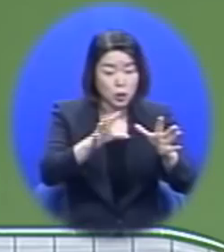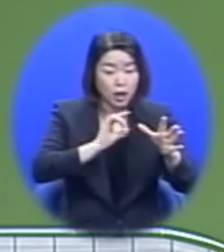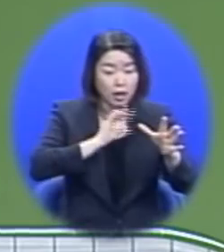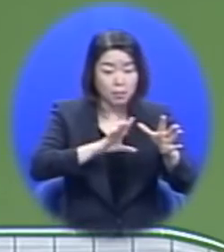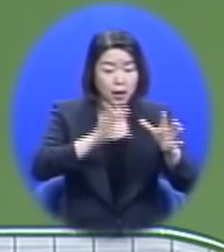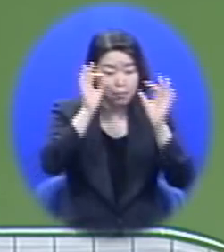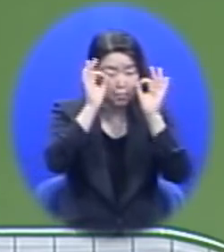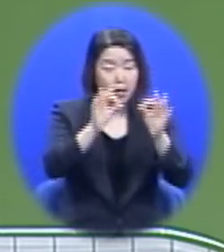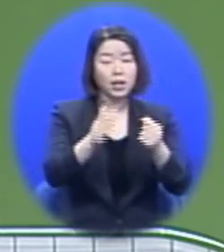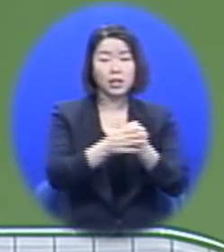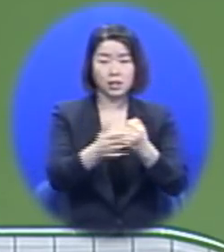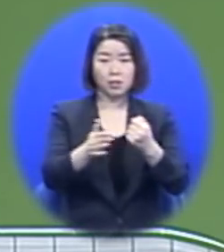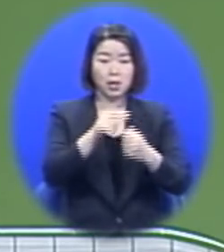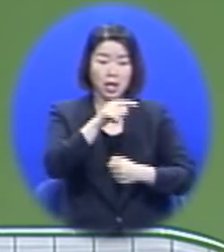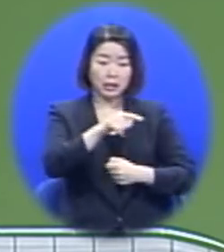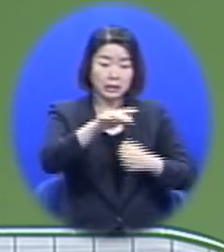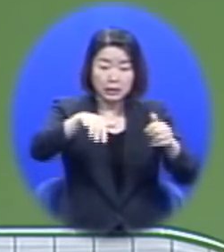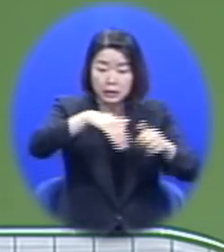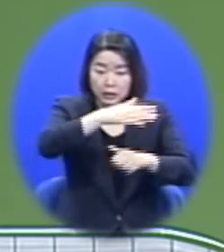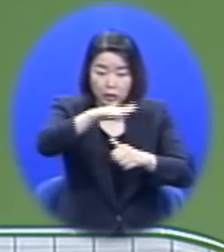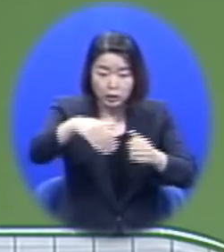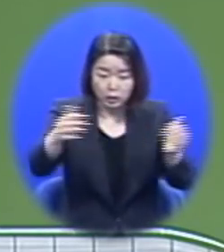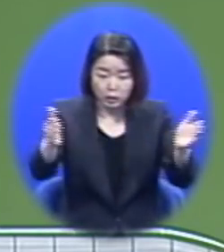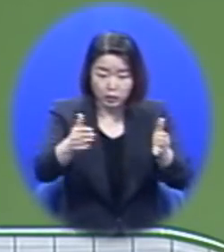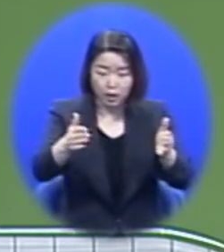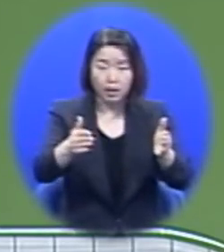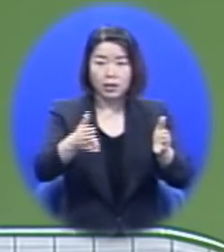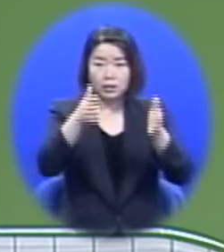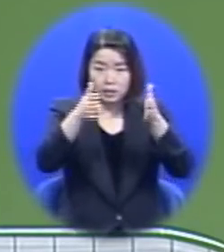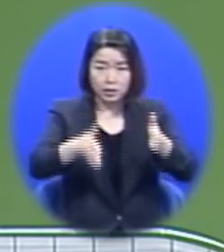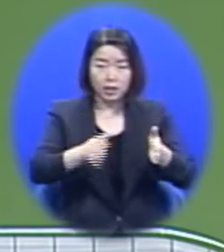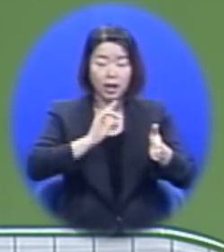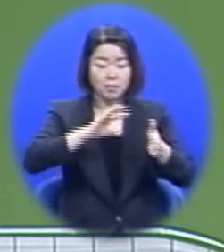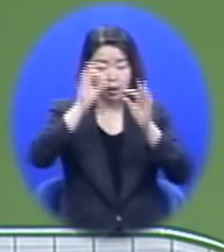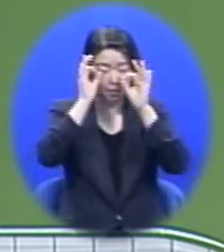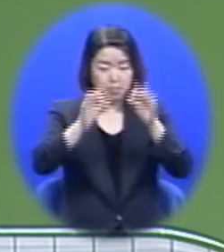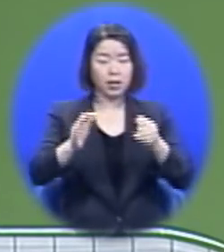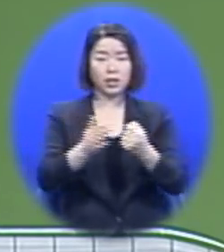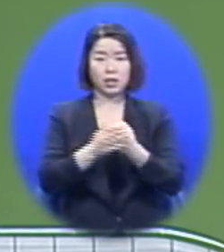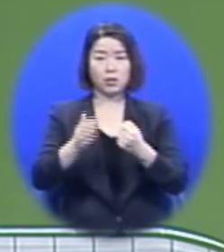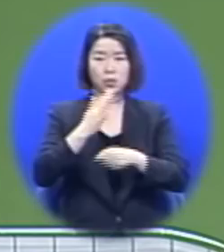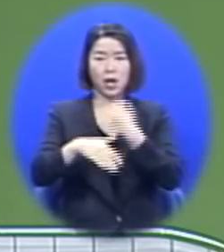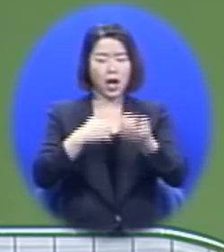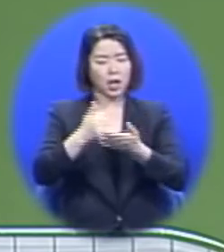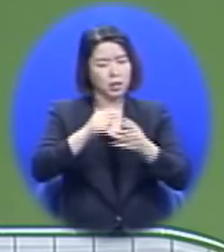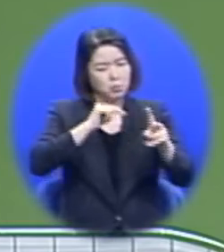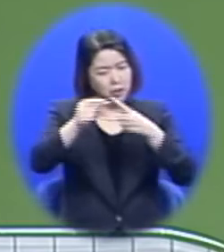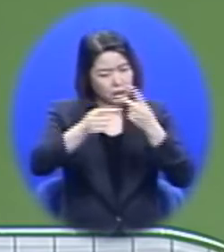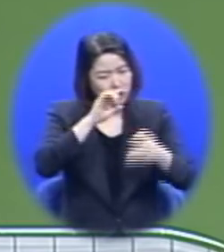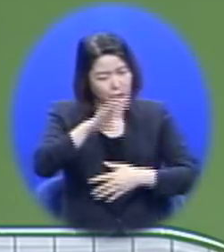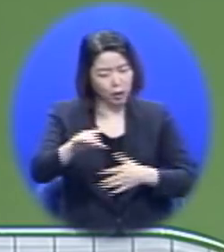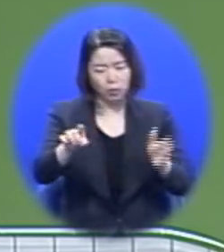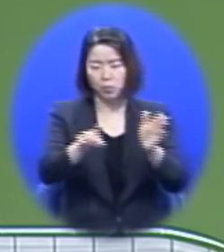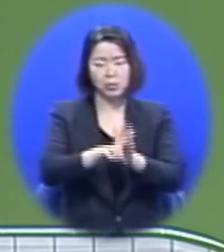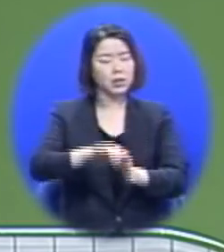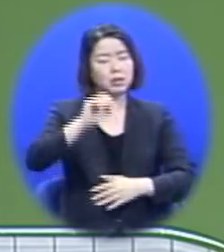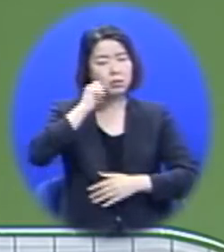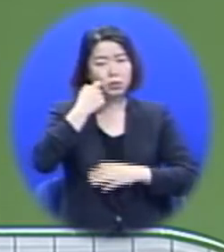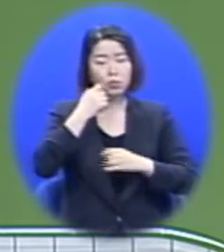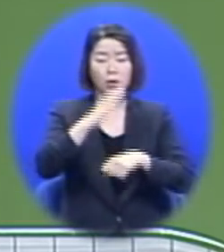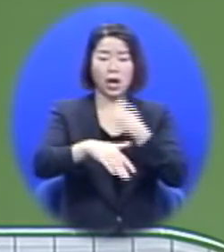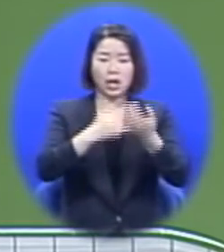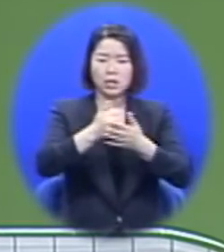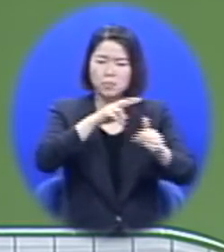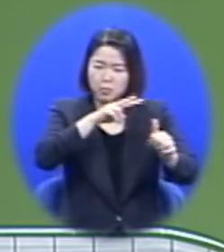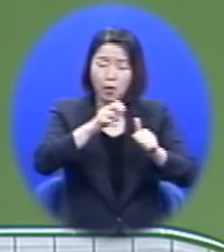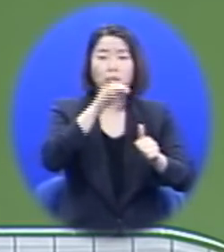때문입니다. 그 되어지는 그 순간만 보니까, 그러니까 하나님이 이해도 안 되고 믿어지지도 않고 하나님이